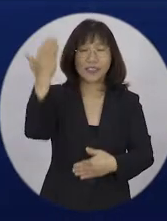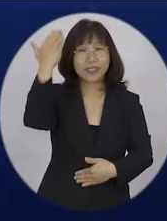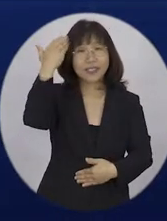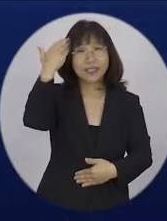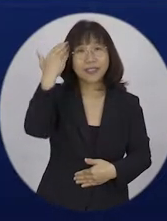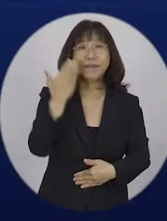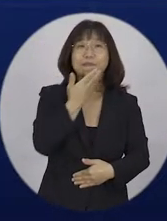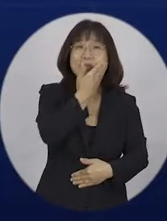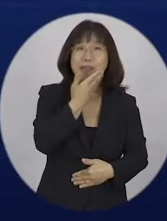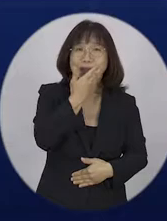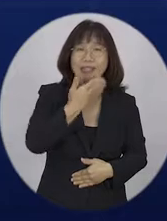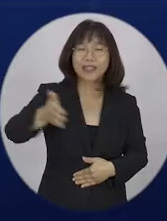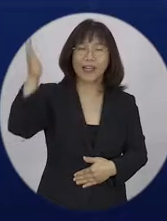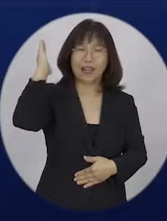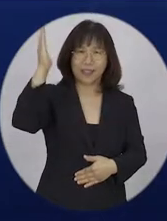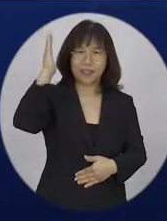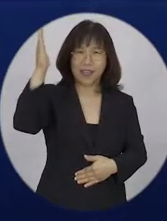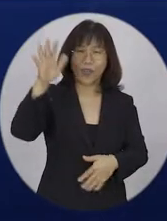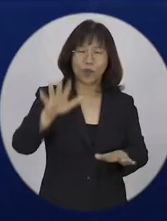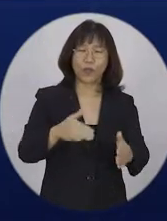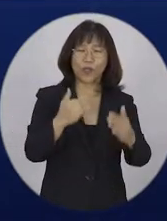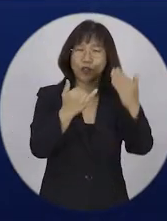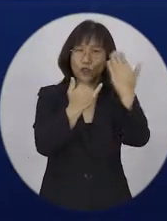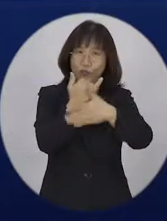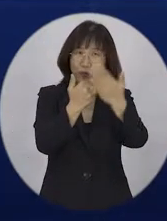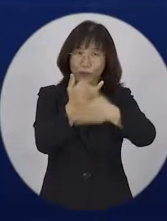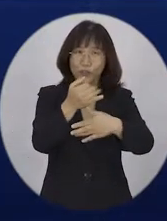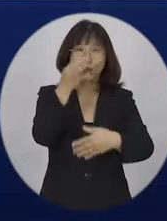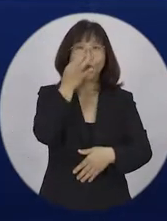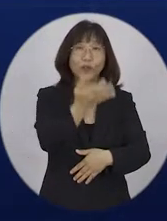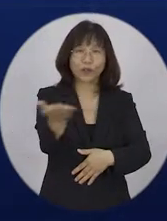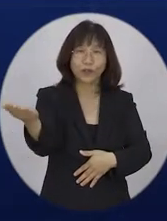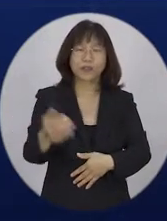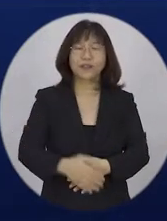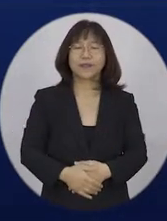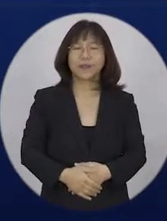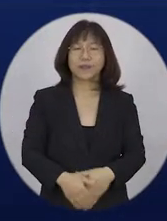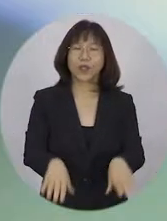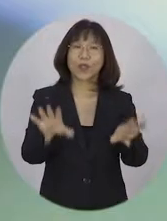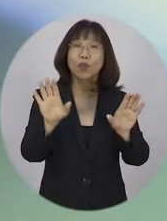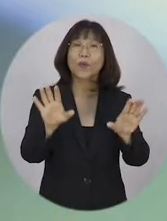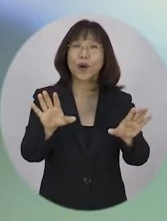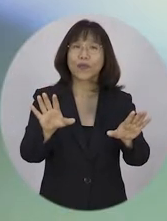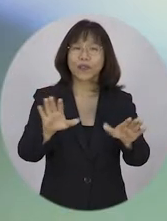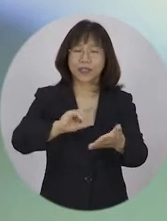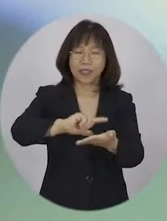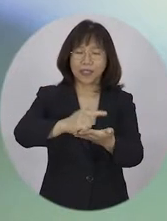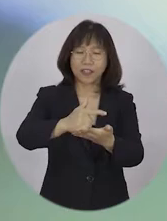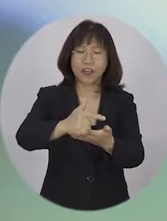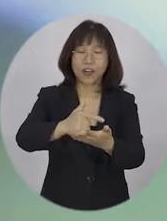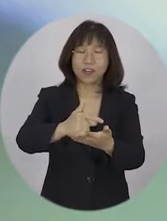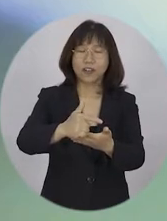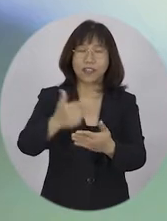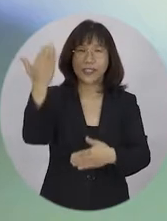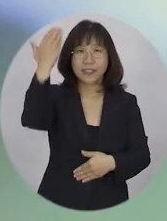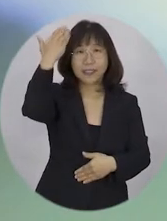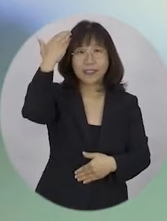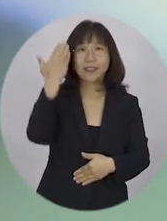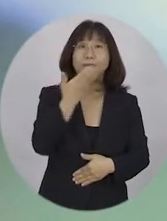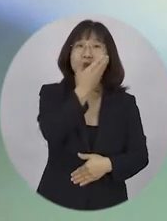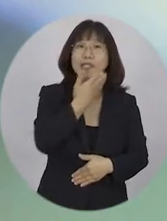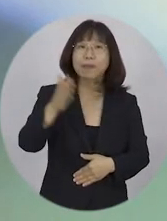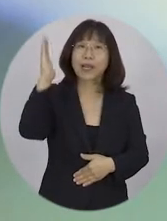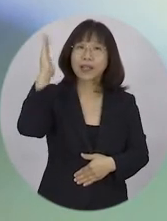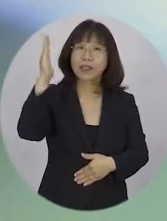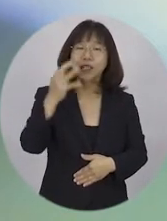오는 22일까지 강서구청 유튜브 채널을 통해 방송됩니다 이번 제167회 강서